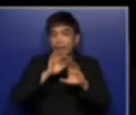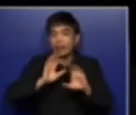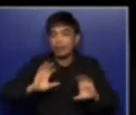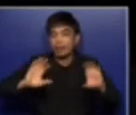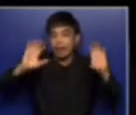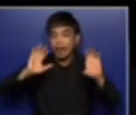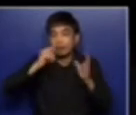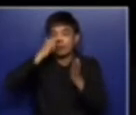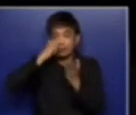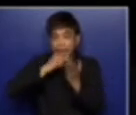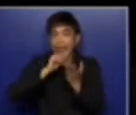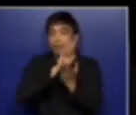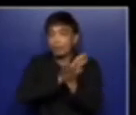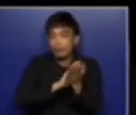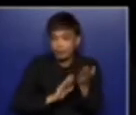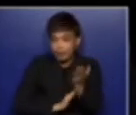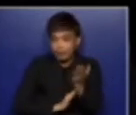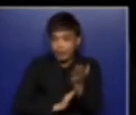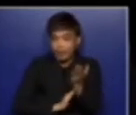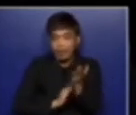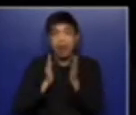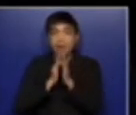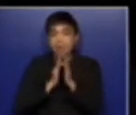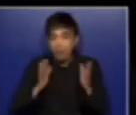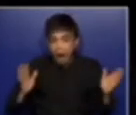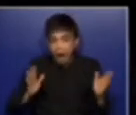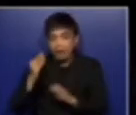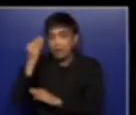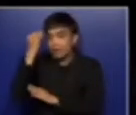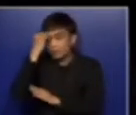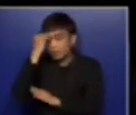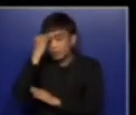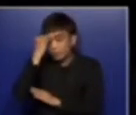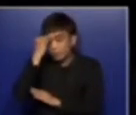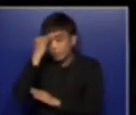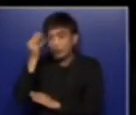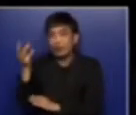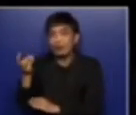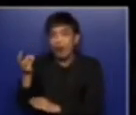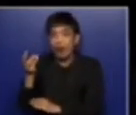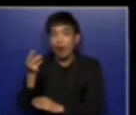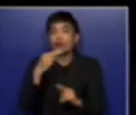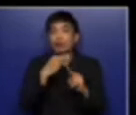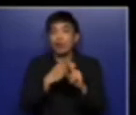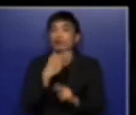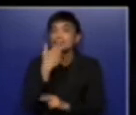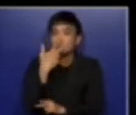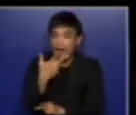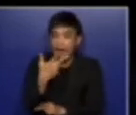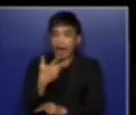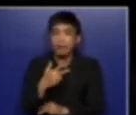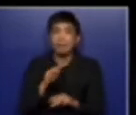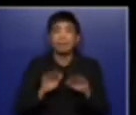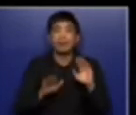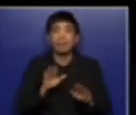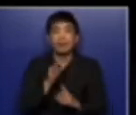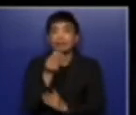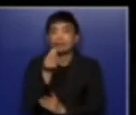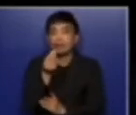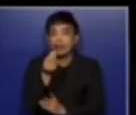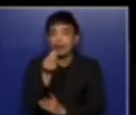ทยมีมากกว่าประเทศญี่ปุ่น3เท่าเป็นจำนวนเท่าไหร่คะ